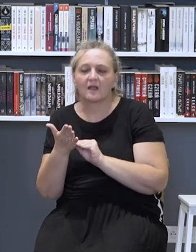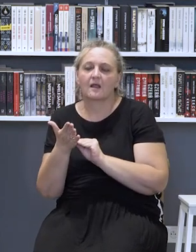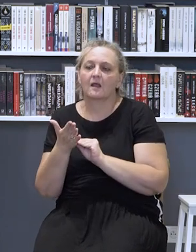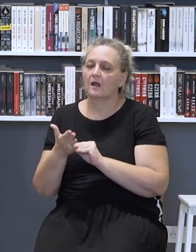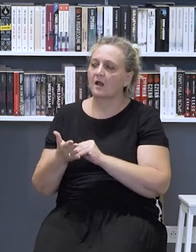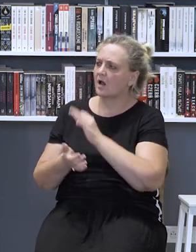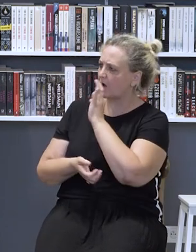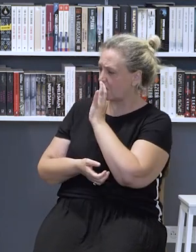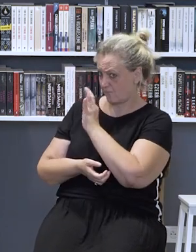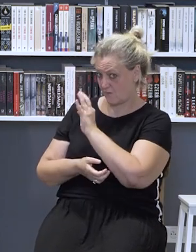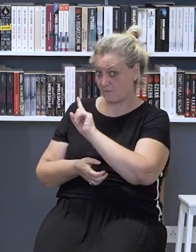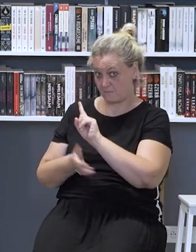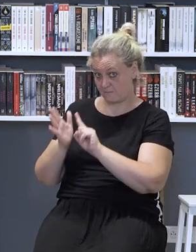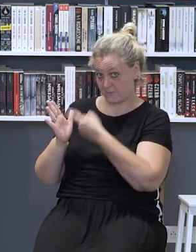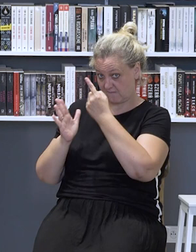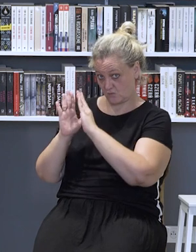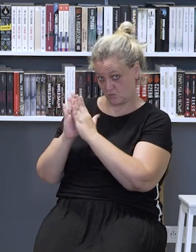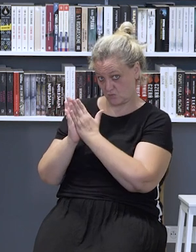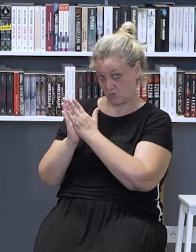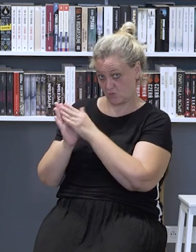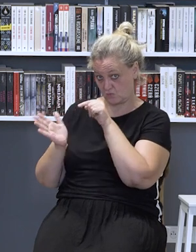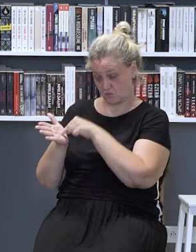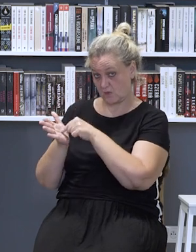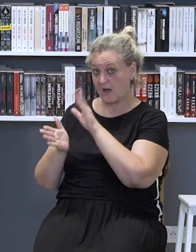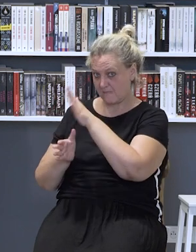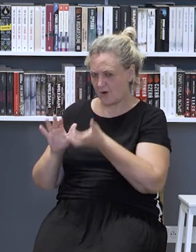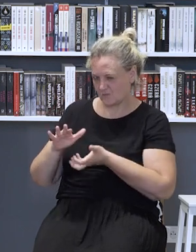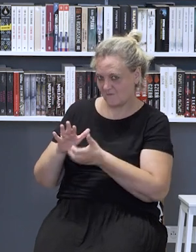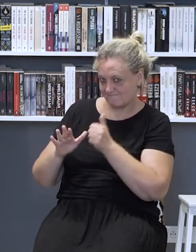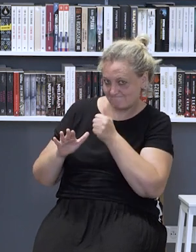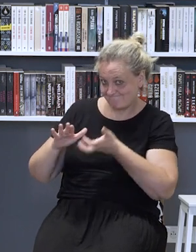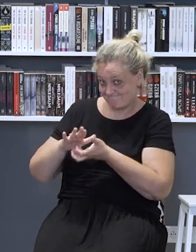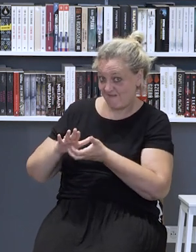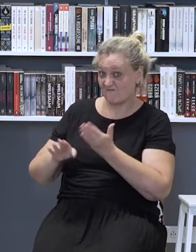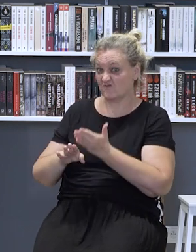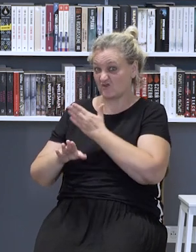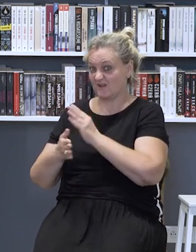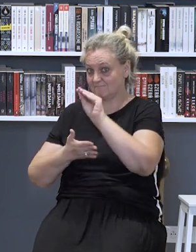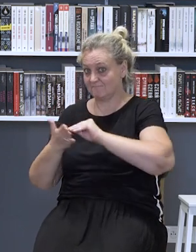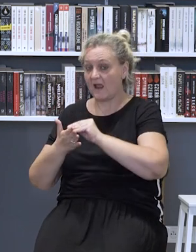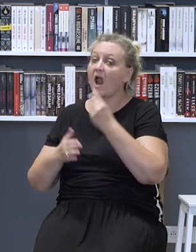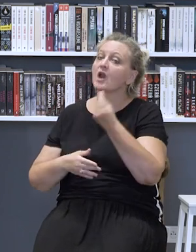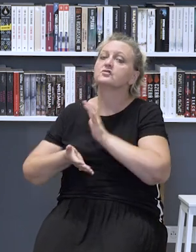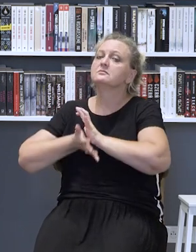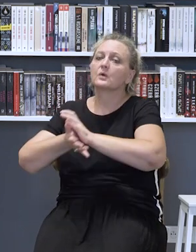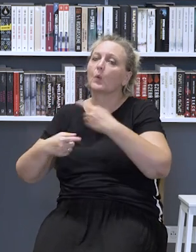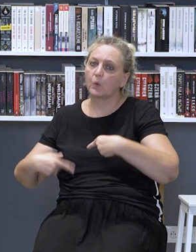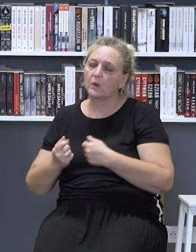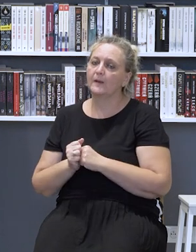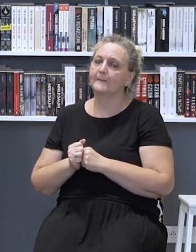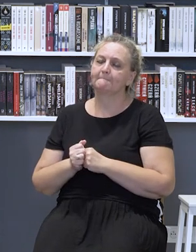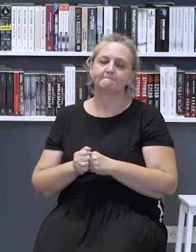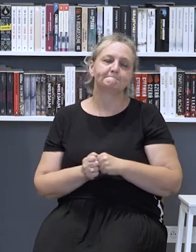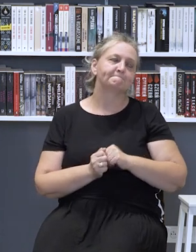Czy to jest twoja pierwsza napisana książka, czy masz w szufladzie jakieś wcześniejsze rzeczy, które nie zostały wydane?